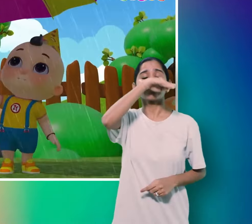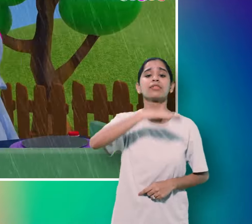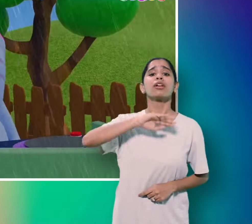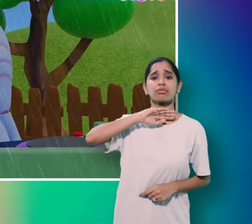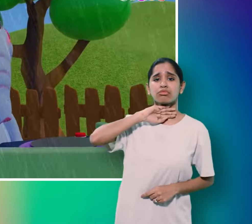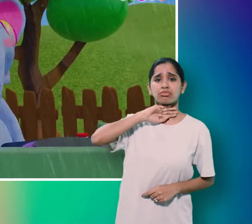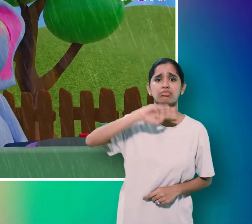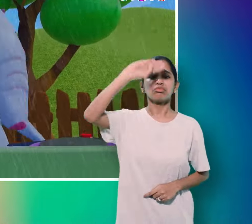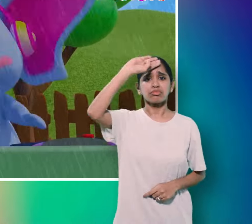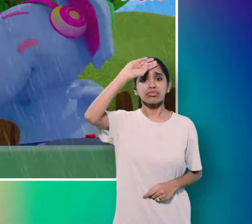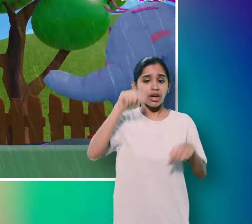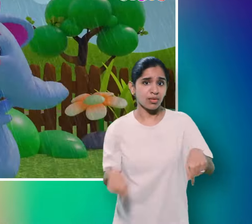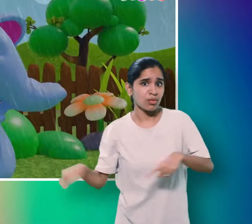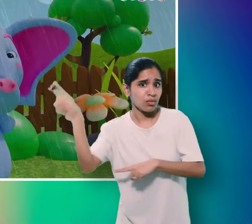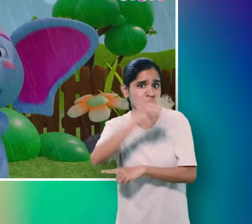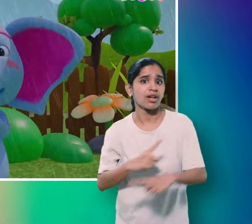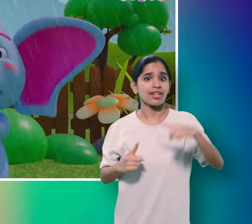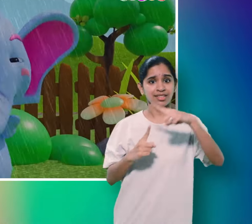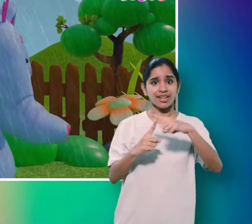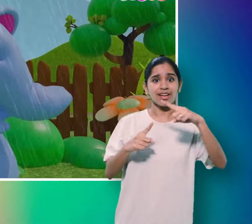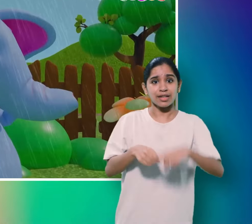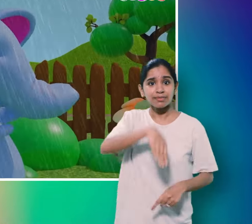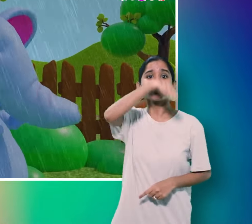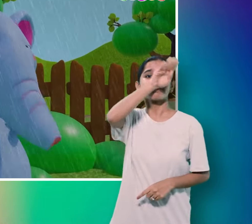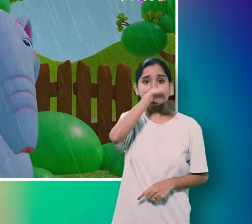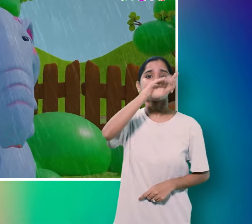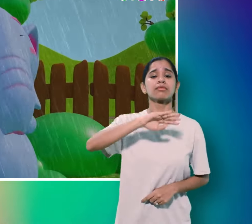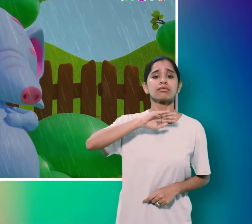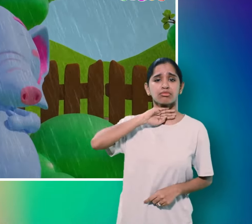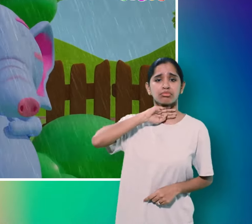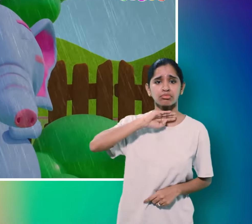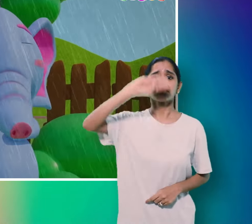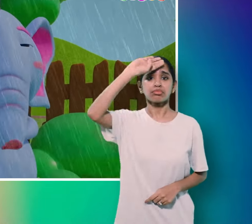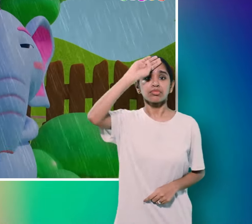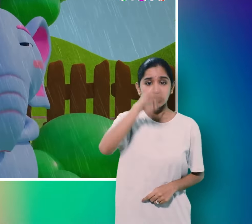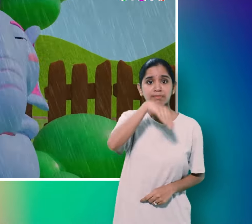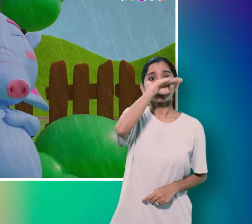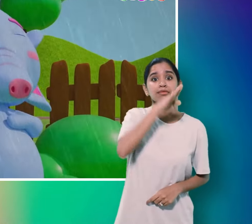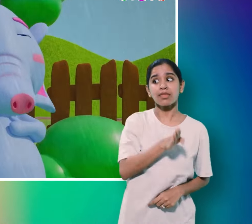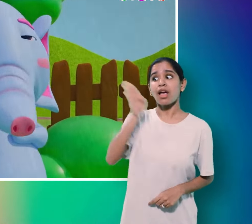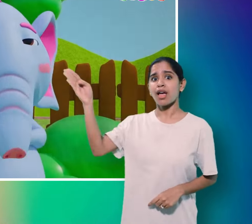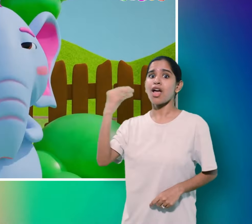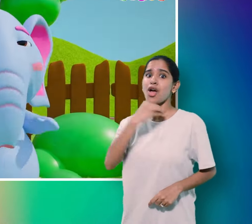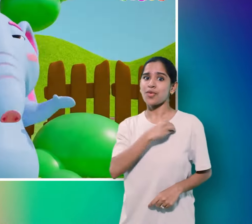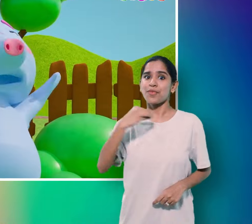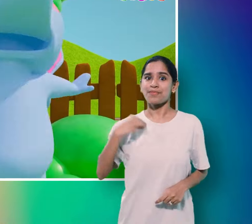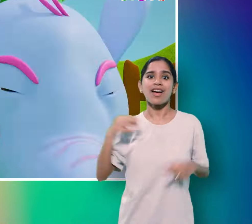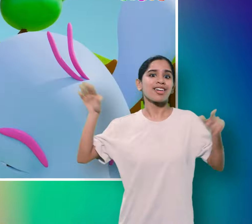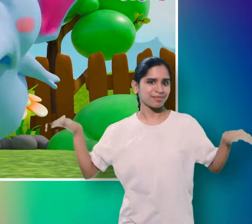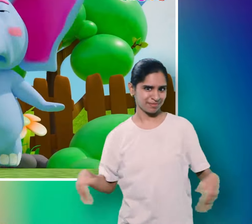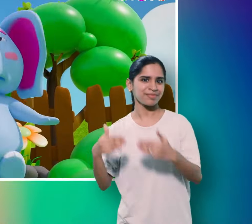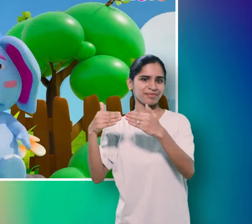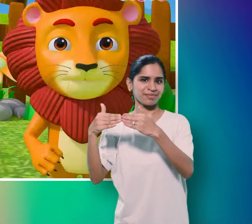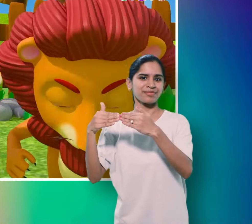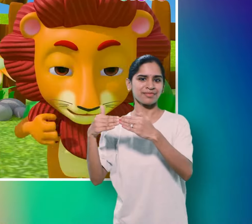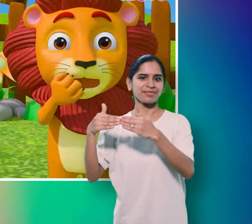आज मंगलवार है हाथी को बुखार है आज मंगलवार है हाथी को बुखार है हाथ